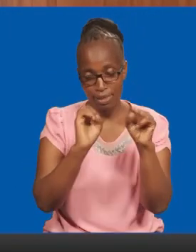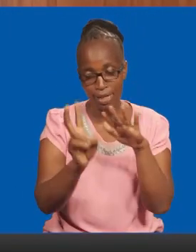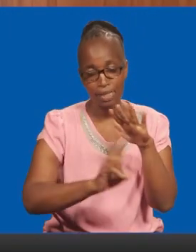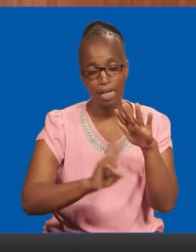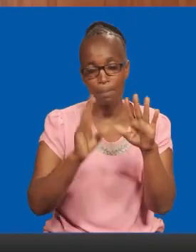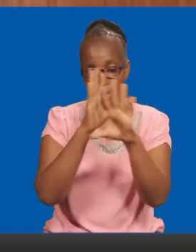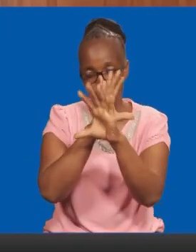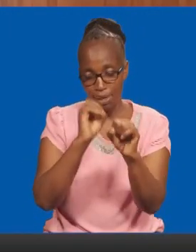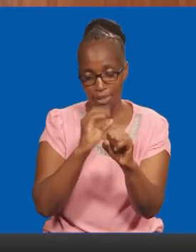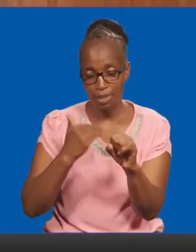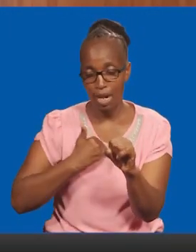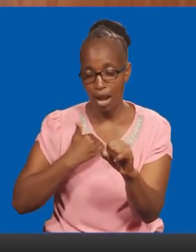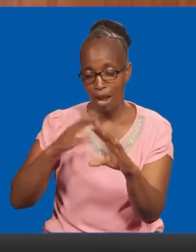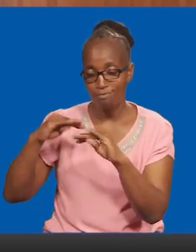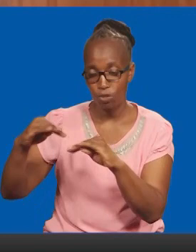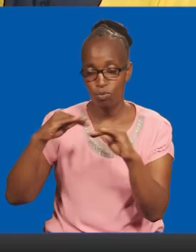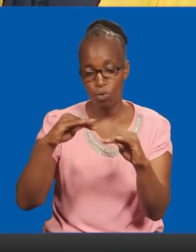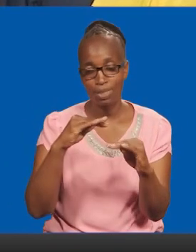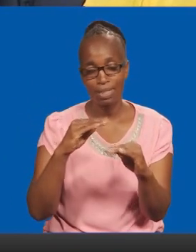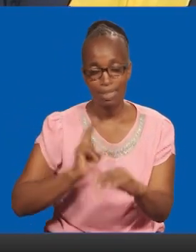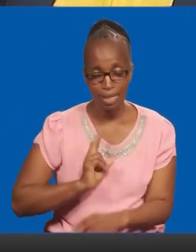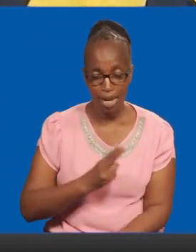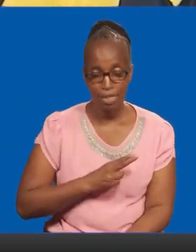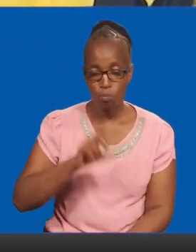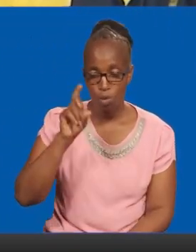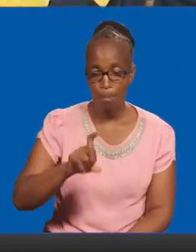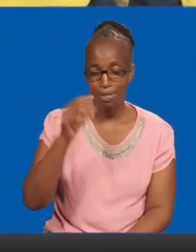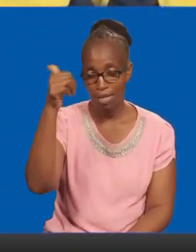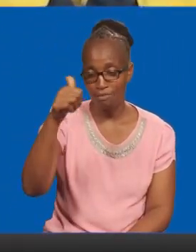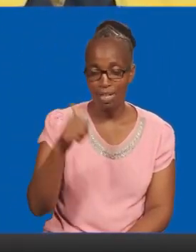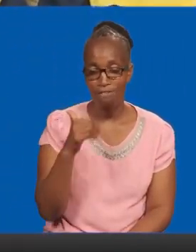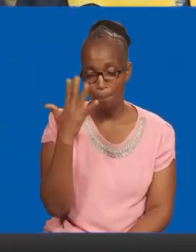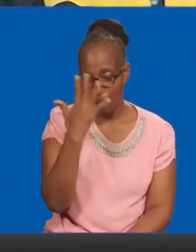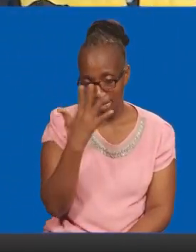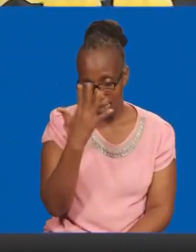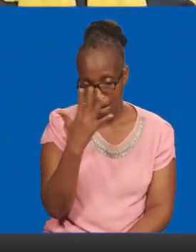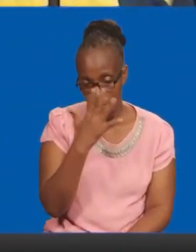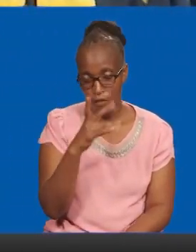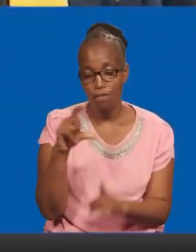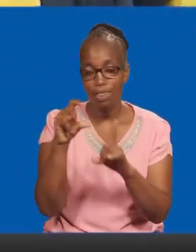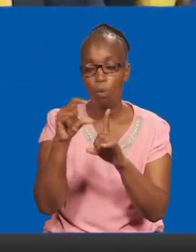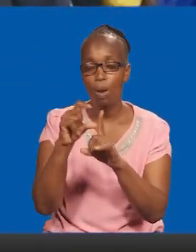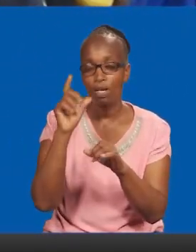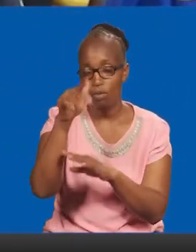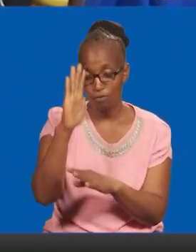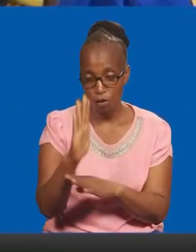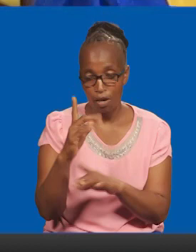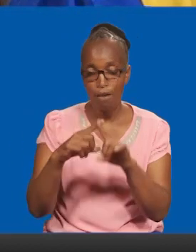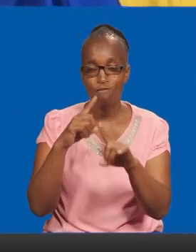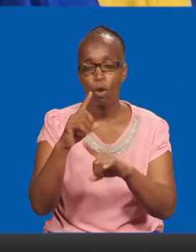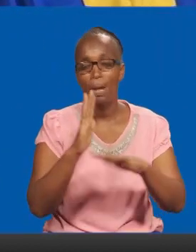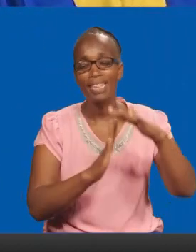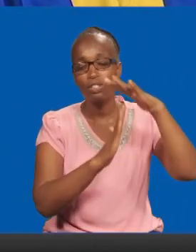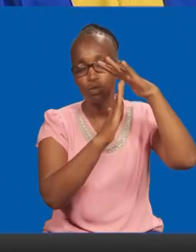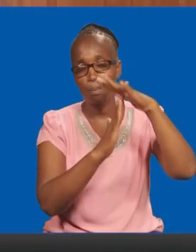sana. Wametufunza ya kwamba you should not be ashamed of the gospel of God. That from the